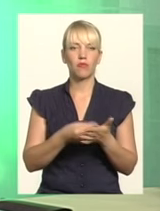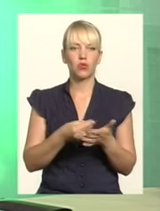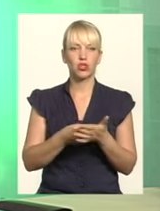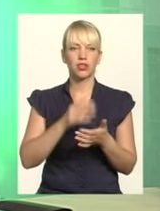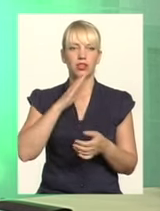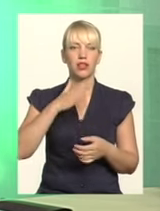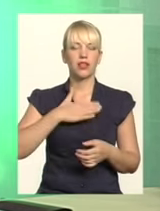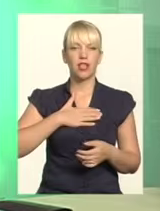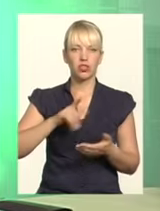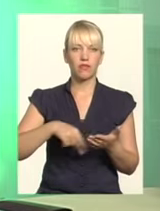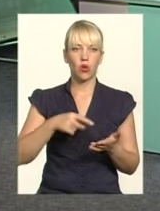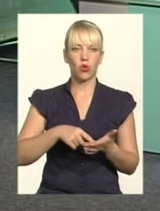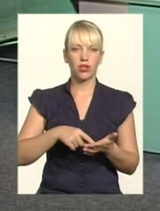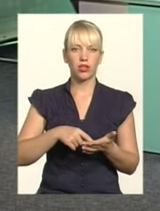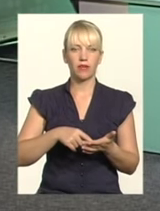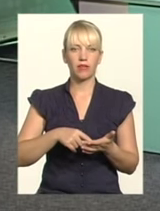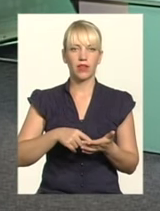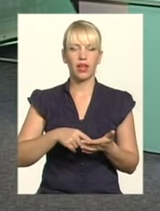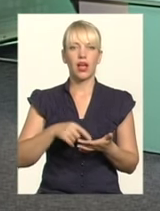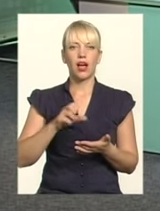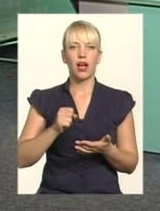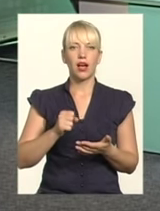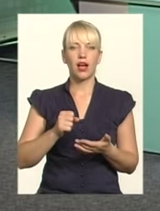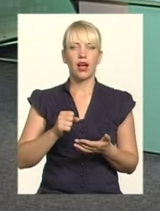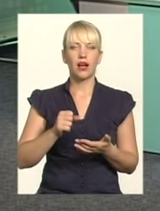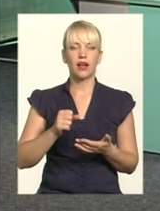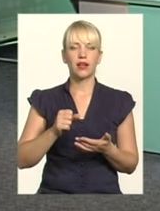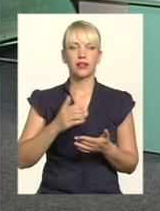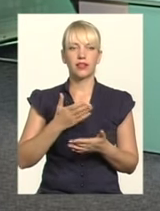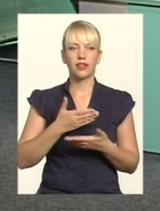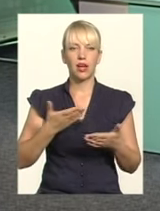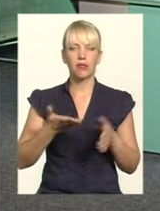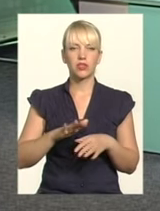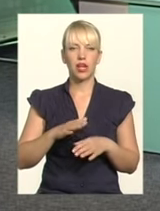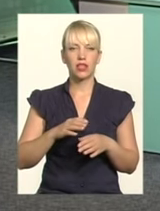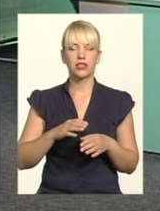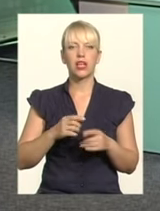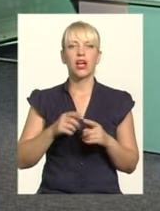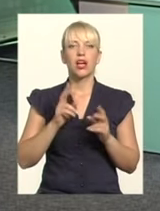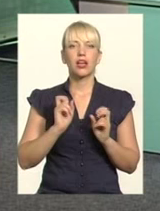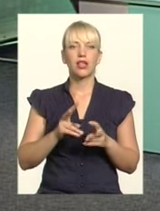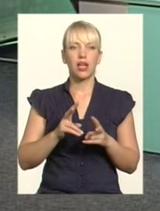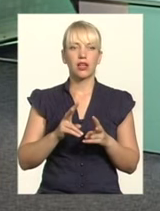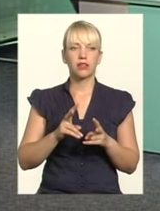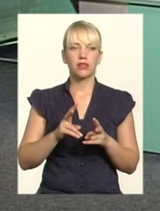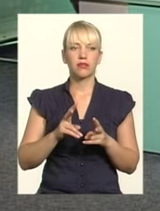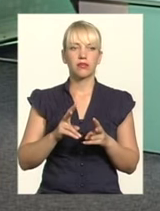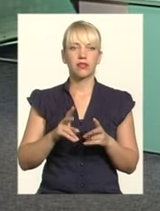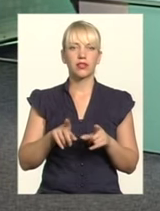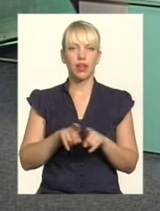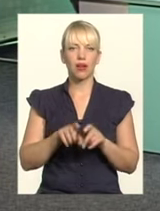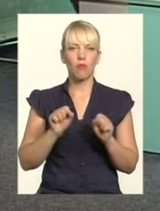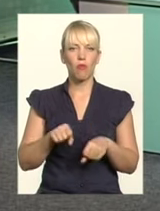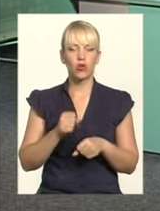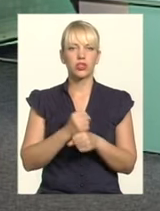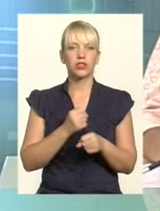нашего города. Она моя старая собственность. Скажите, сколько она поступает в государство? Вот ответьте мне на